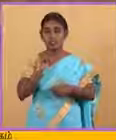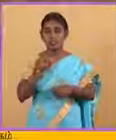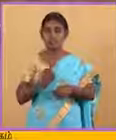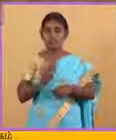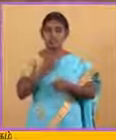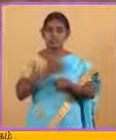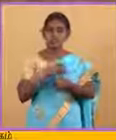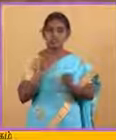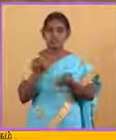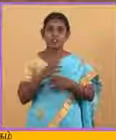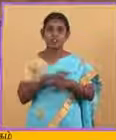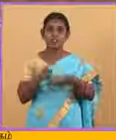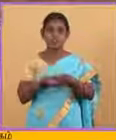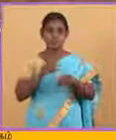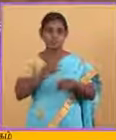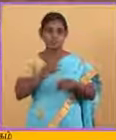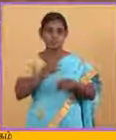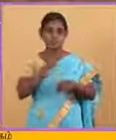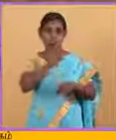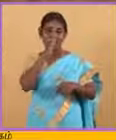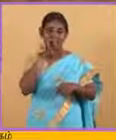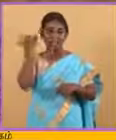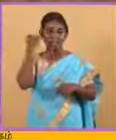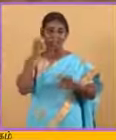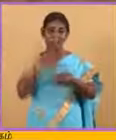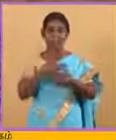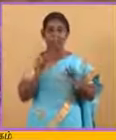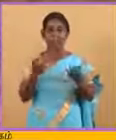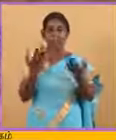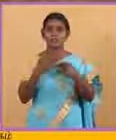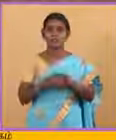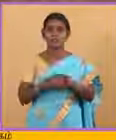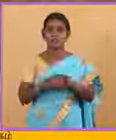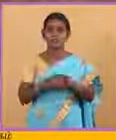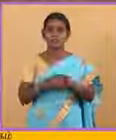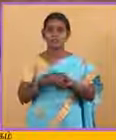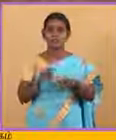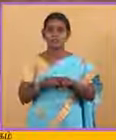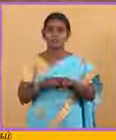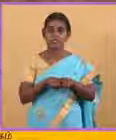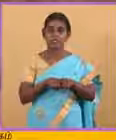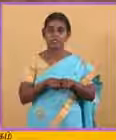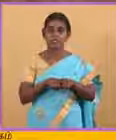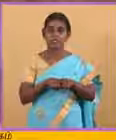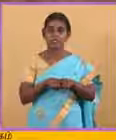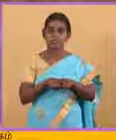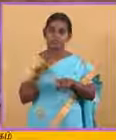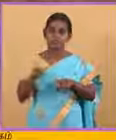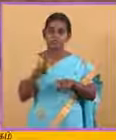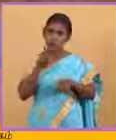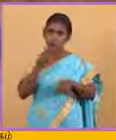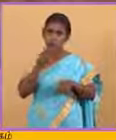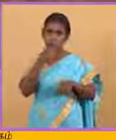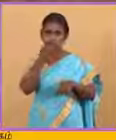இருக்க திறமை வெளிவரும். சரி, அடிச்சொற்கள். அடுத்து இந்த அடிச்சொற்கள் மட்டும் இருந்தால் மொழி வளர்ச்சி அடைஞ்சாச்சுன்னு